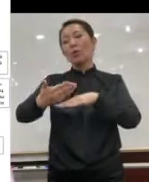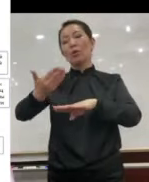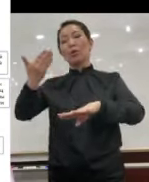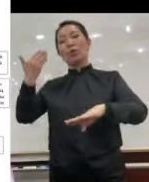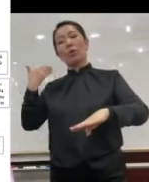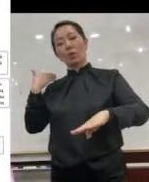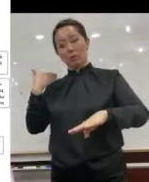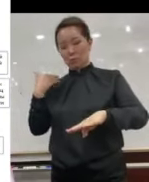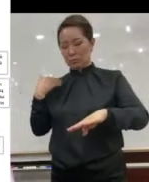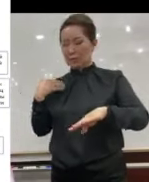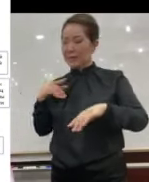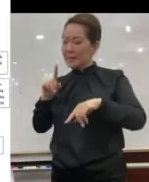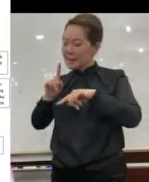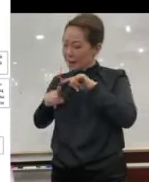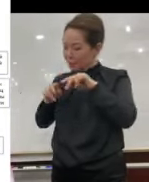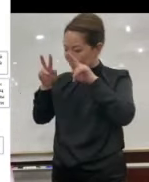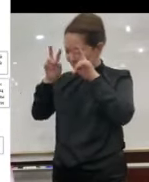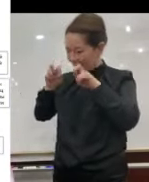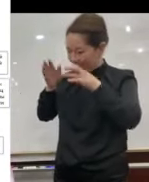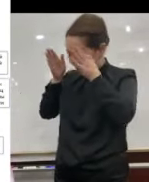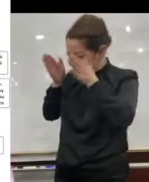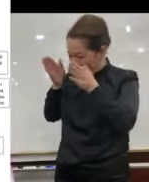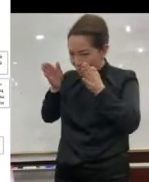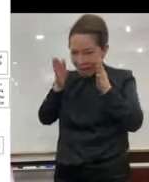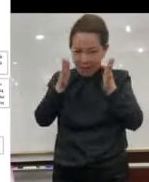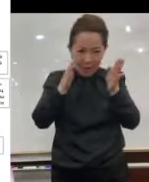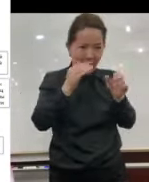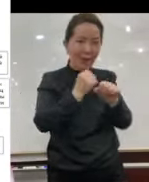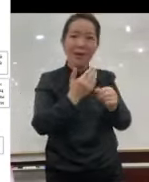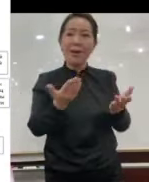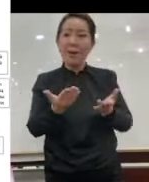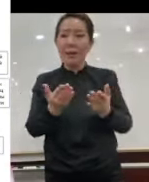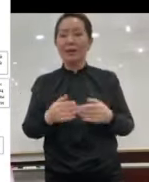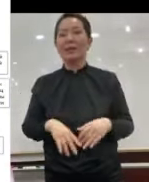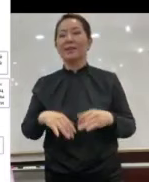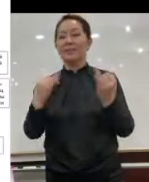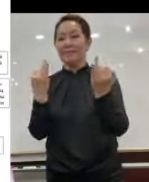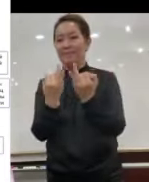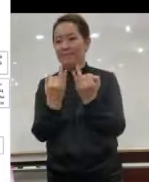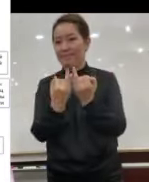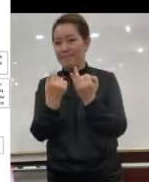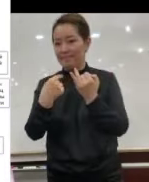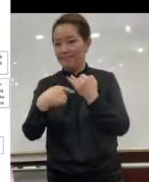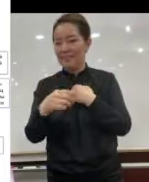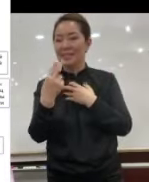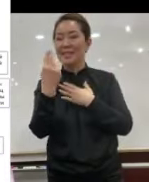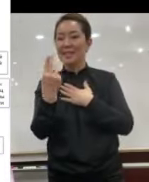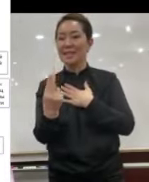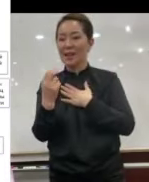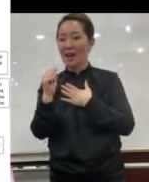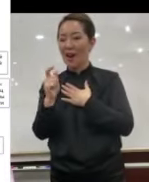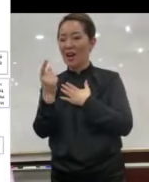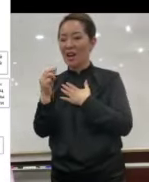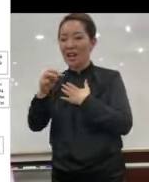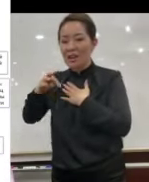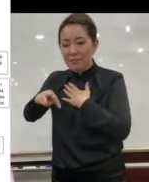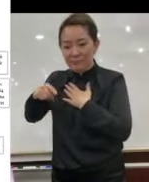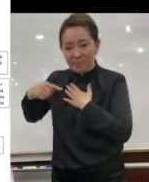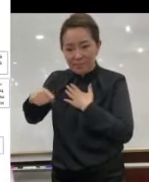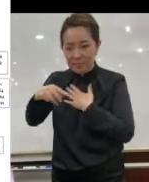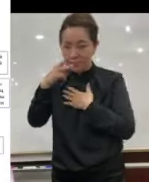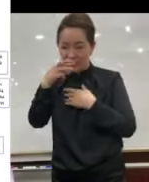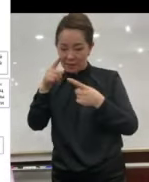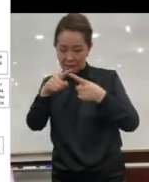ямар одоо хэсгүүд дээр гололж ажилласан бэ гэхээр цахим хуудасны мэдээлэл болон